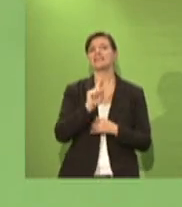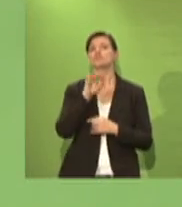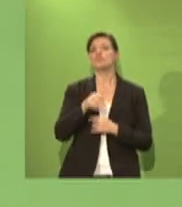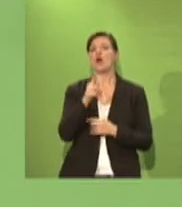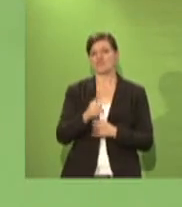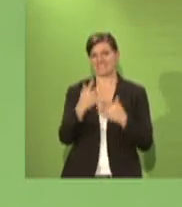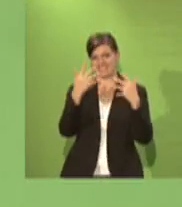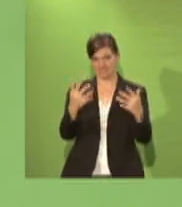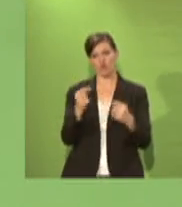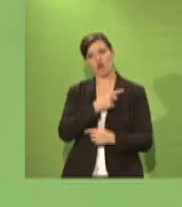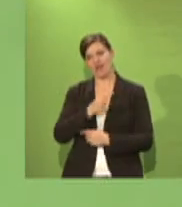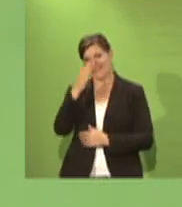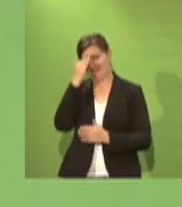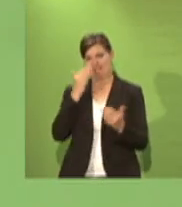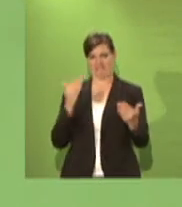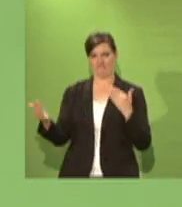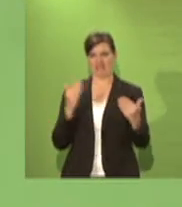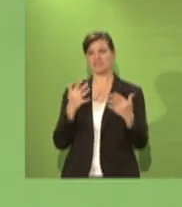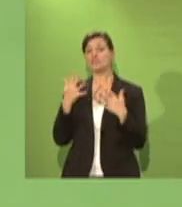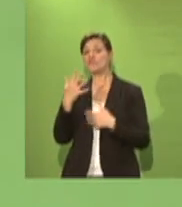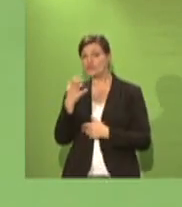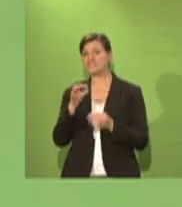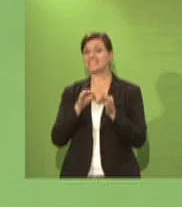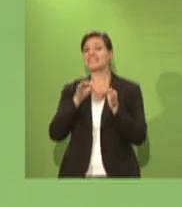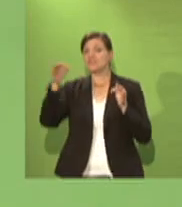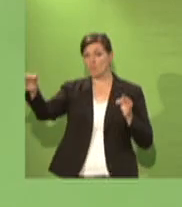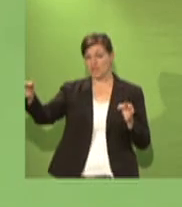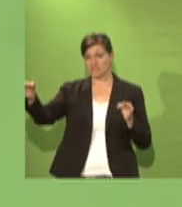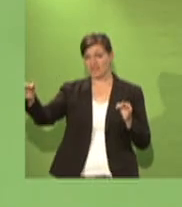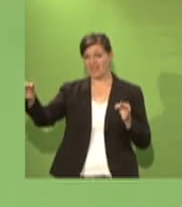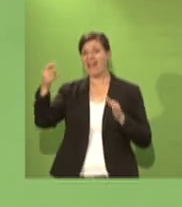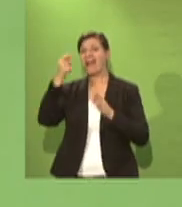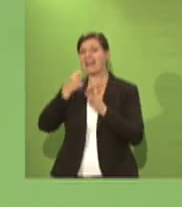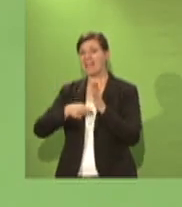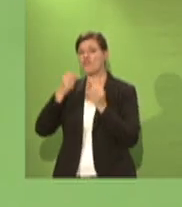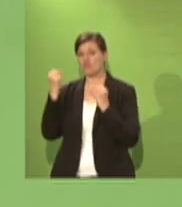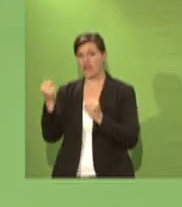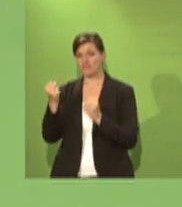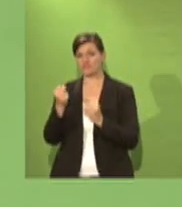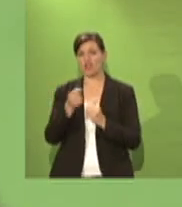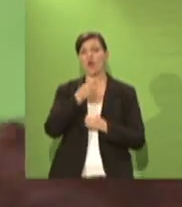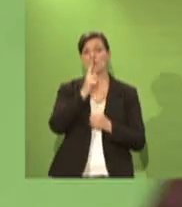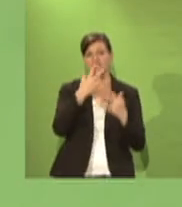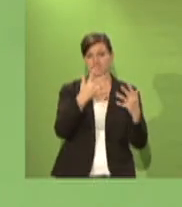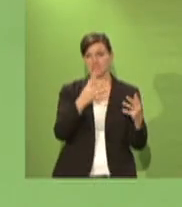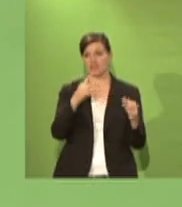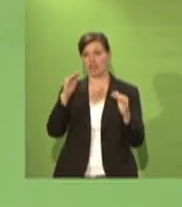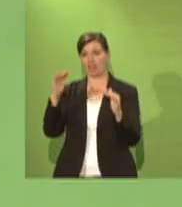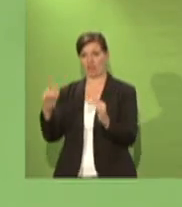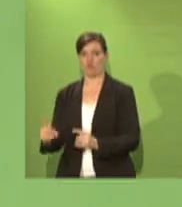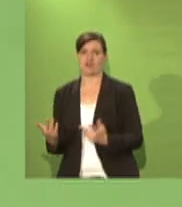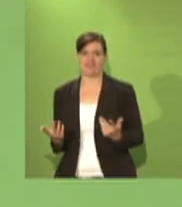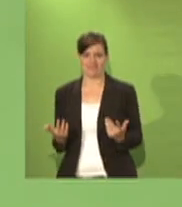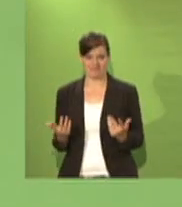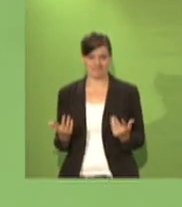könnt ihr die Dimensionen vorstellen, auf 50 Kilometer Kaufkraft von 110 auf 100. Also das heißt,